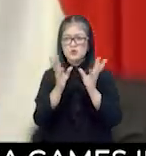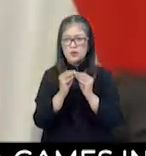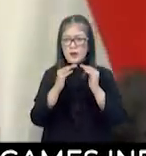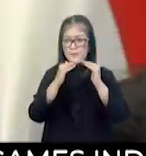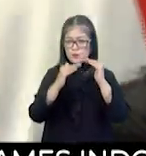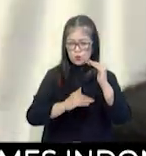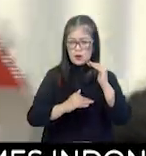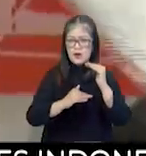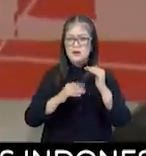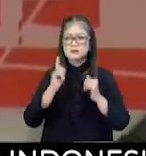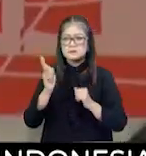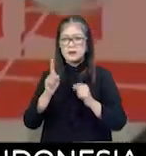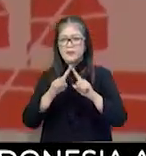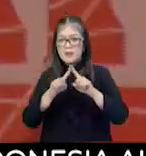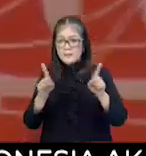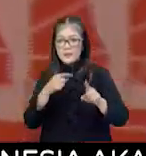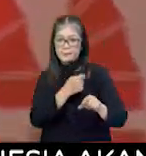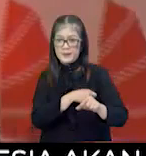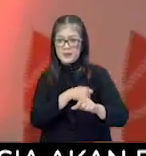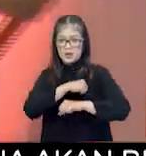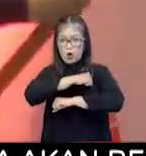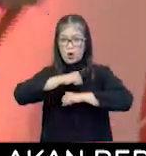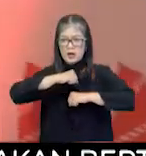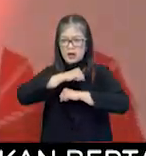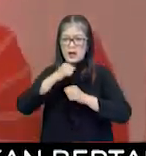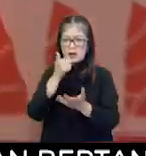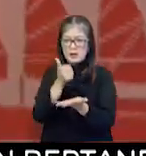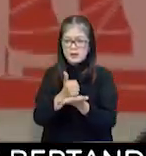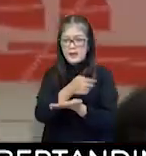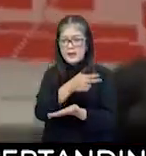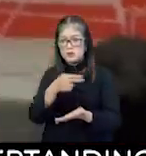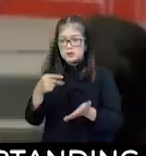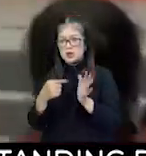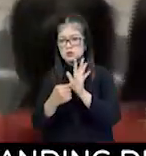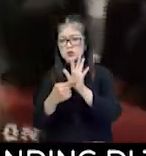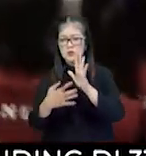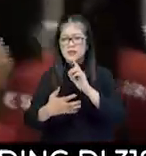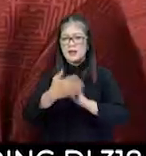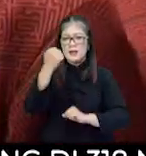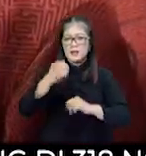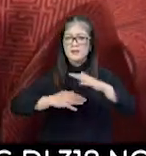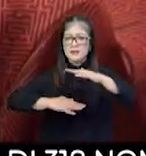di Filipina, namun Menpora meyakini jika para atlet dapat menorehkan prestasi yang terbaik.